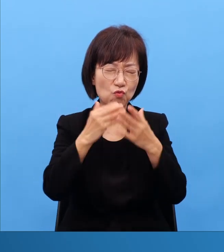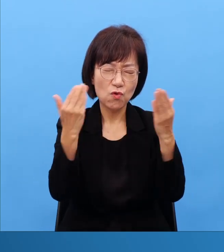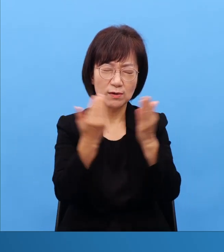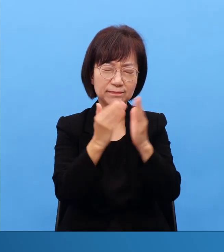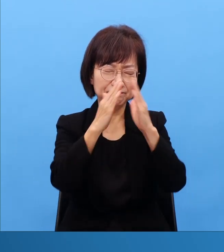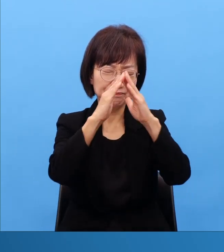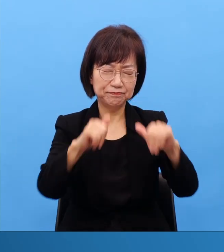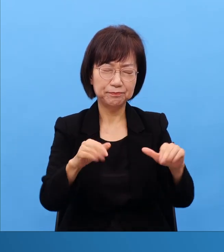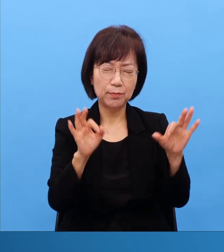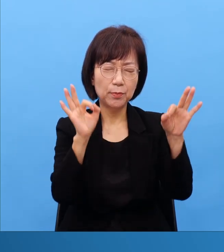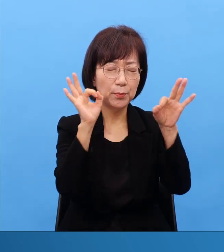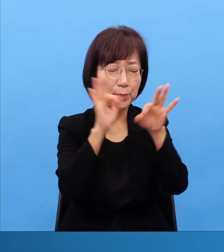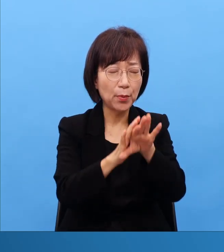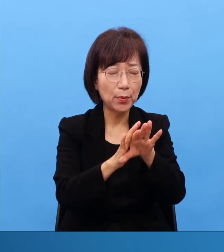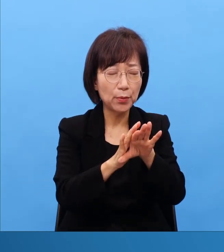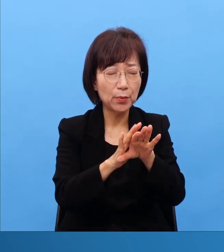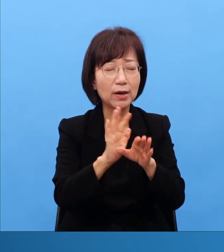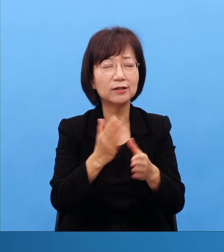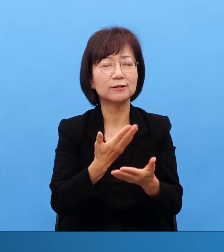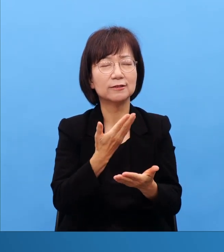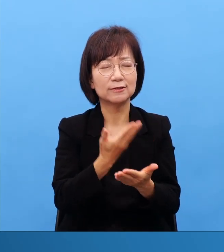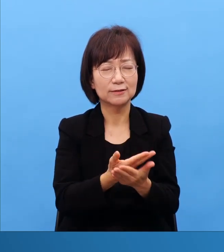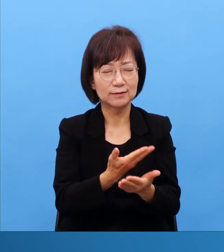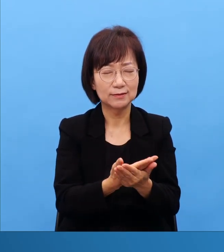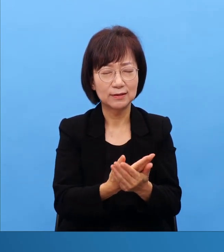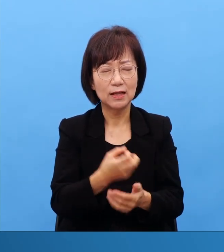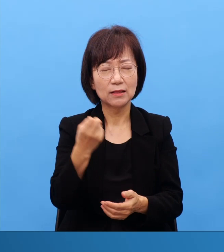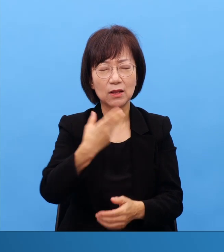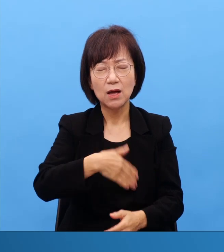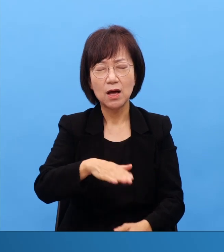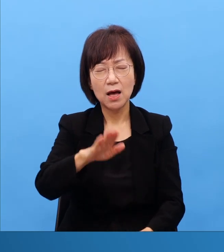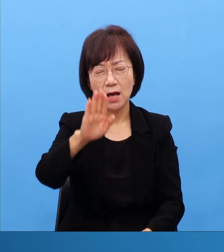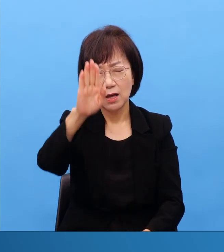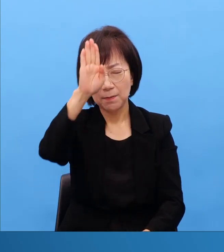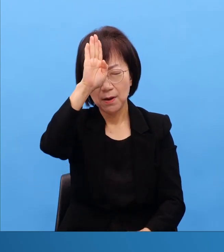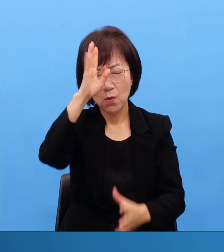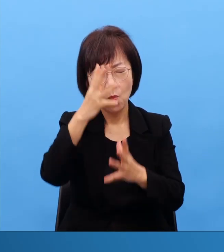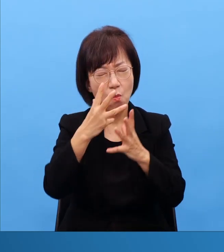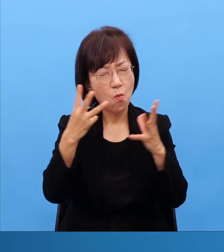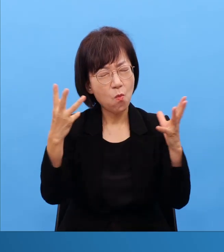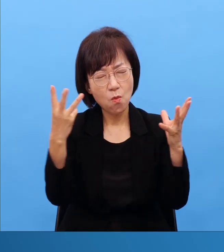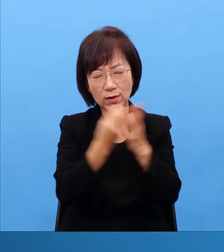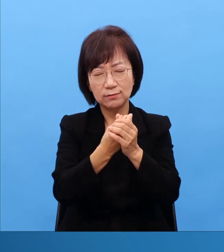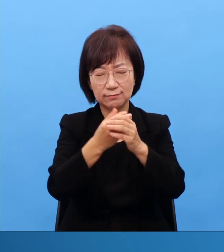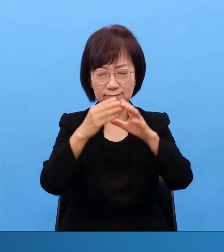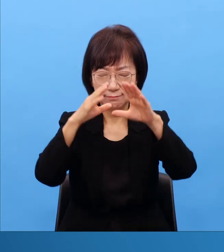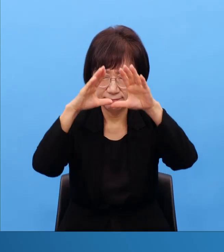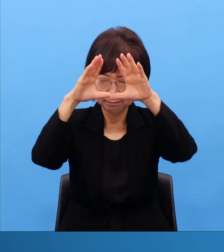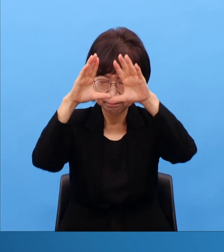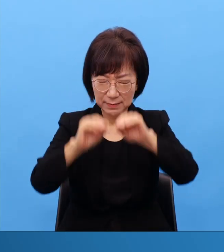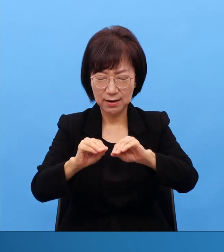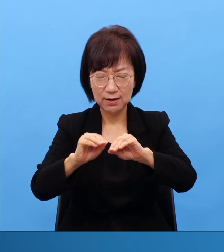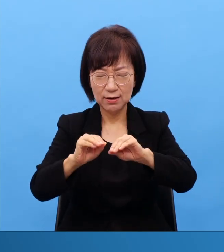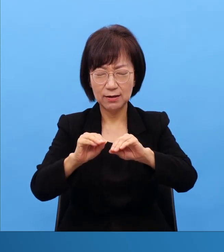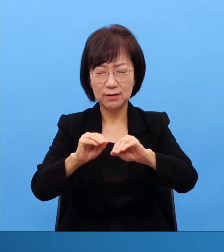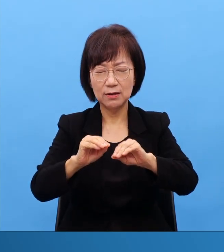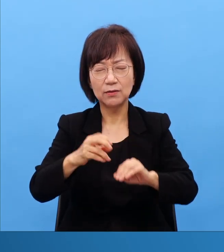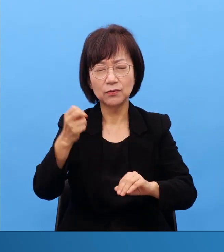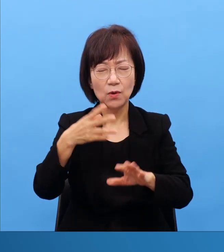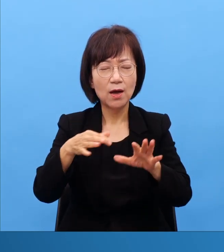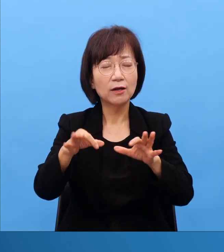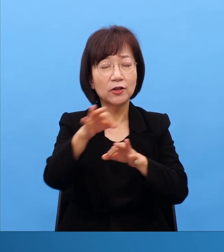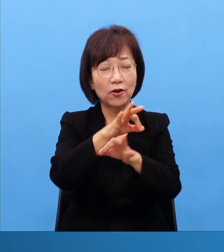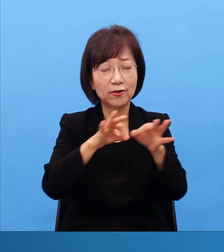May darkness and idolatry be completely felled. 질병이 온전히 치유되어지며 All diseases completely healed.